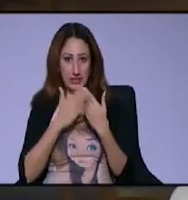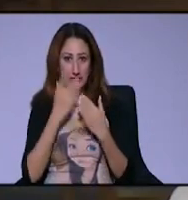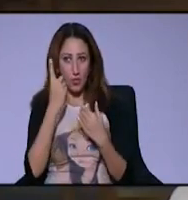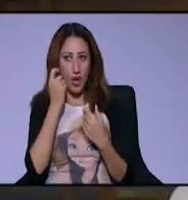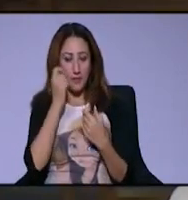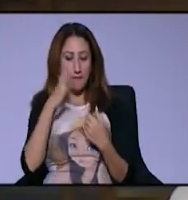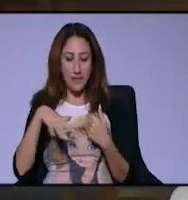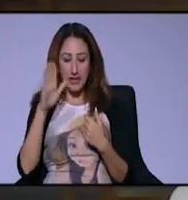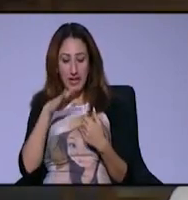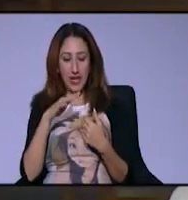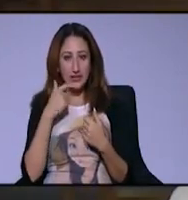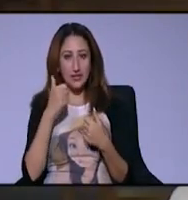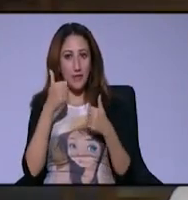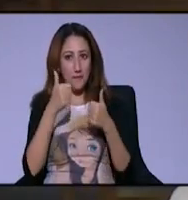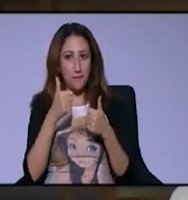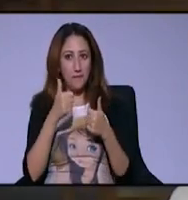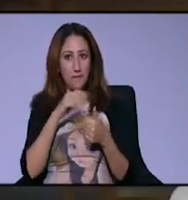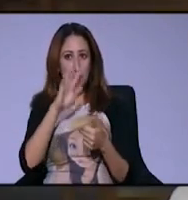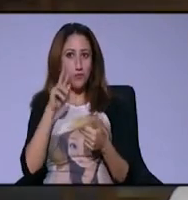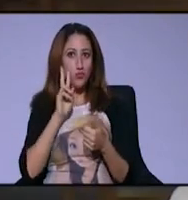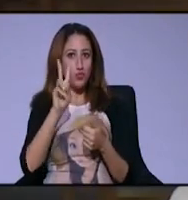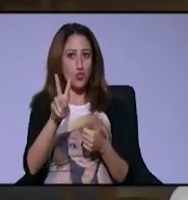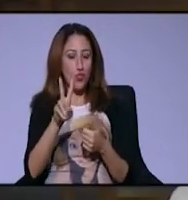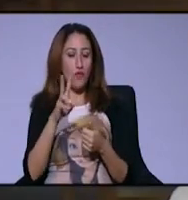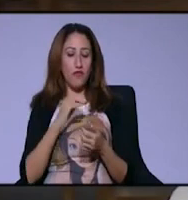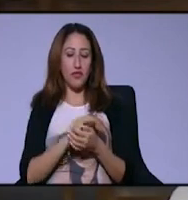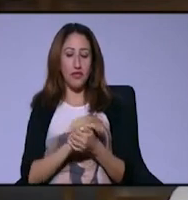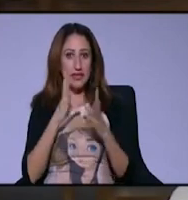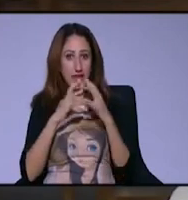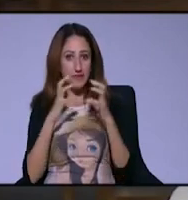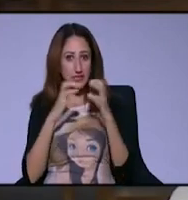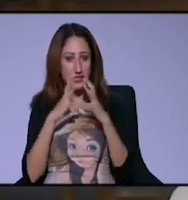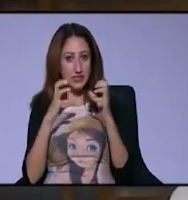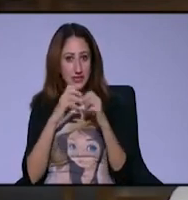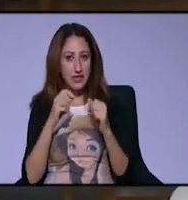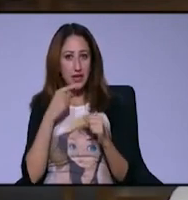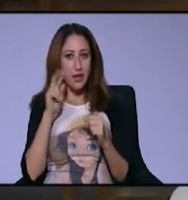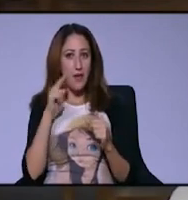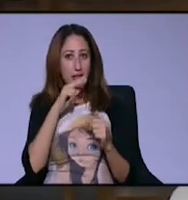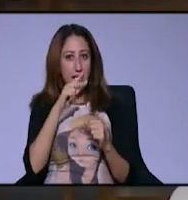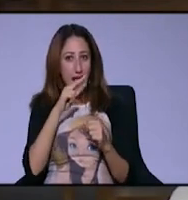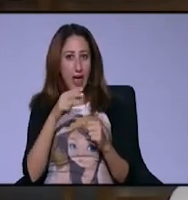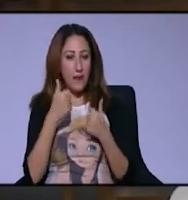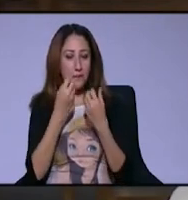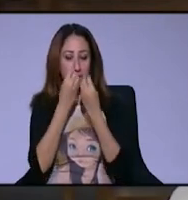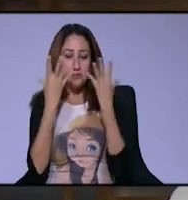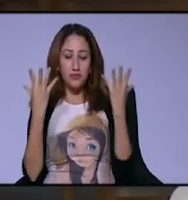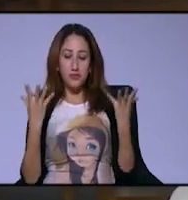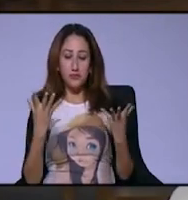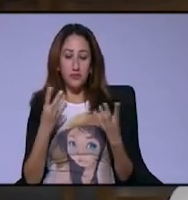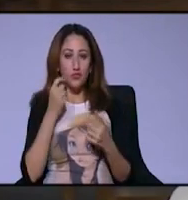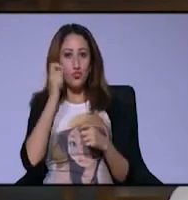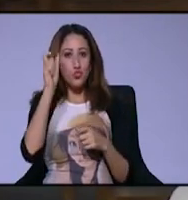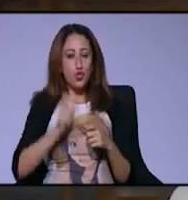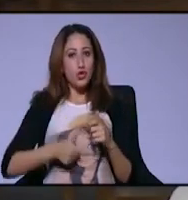الناس، فيلم جدير بالمشاهده مرات ومرات، عندنا سيره عطره وذكرى